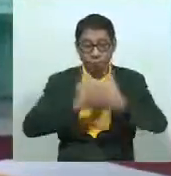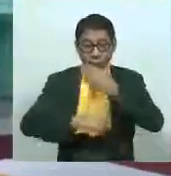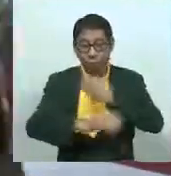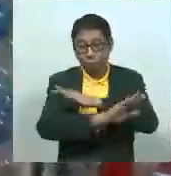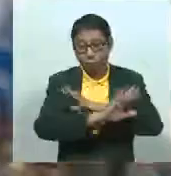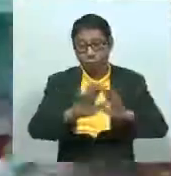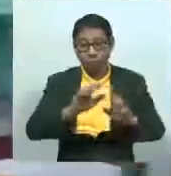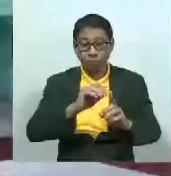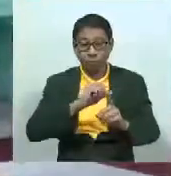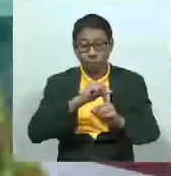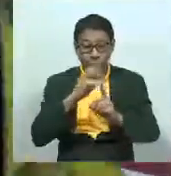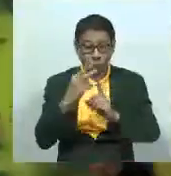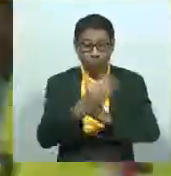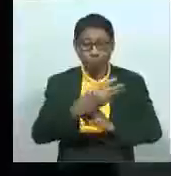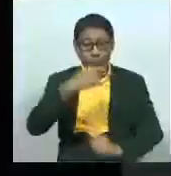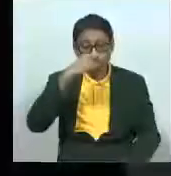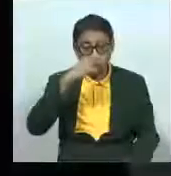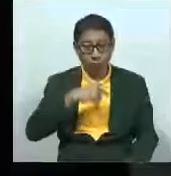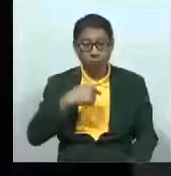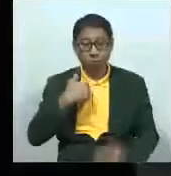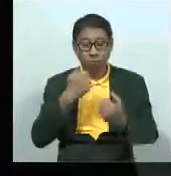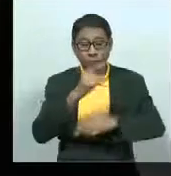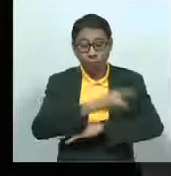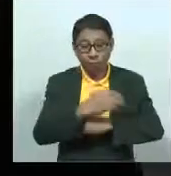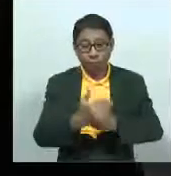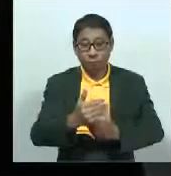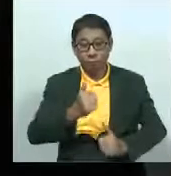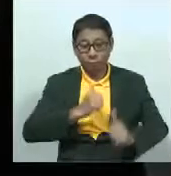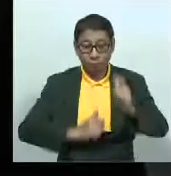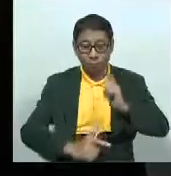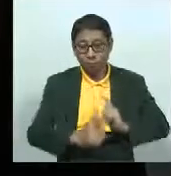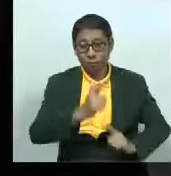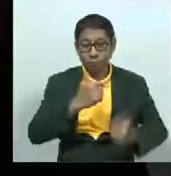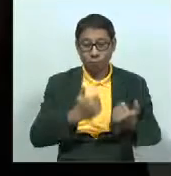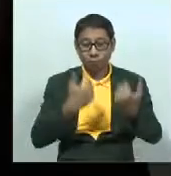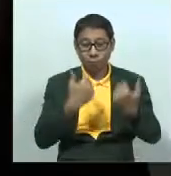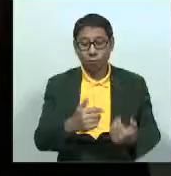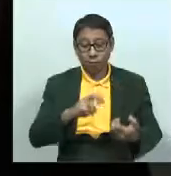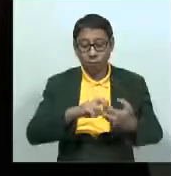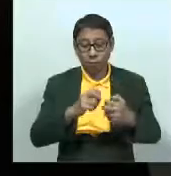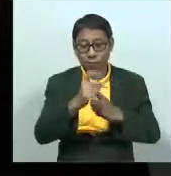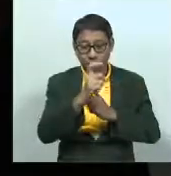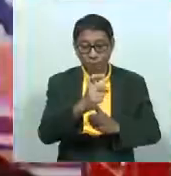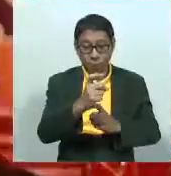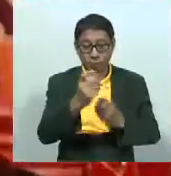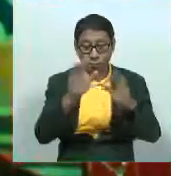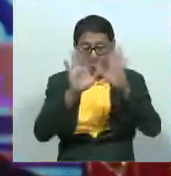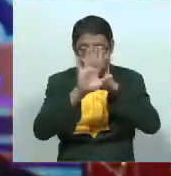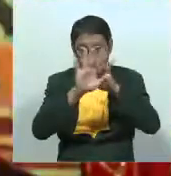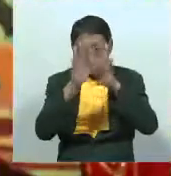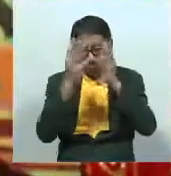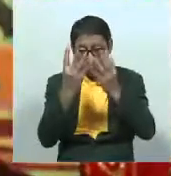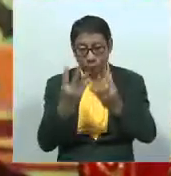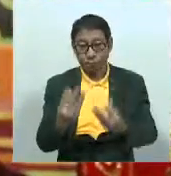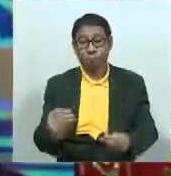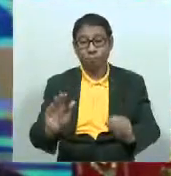ทางวัฒนธรรมของไทยโดยตรงทำให้วันนี้การแสดงงิ้วตกอยู่ในภาวะเสี่ยงต่อการเลือนหายและ